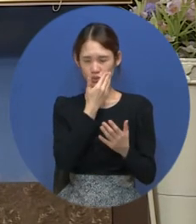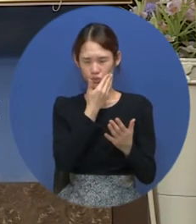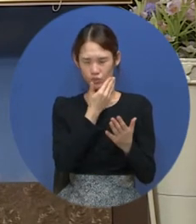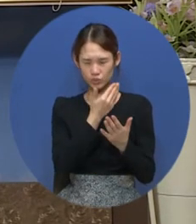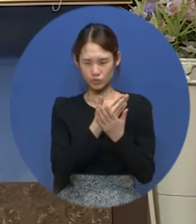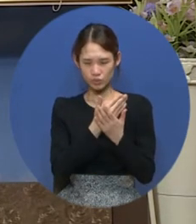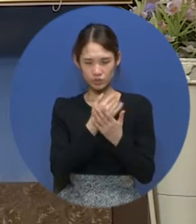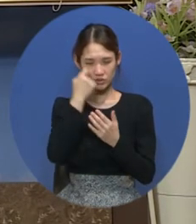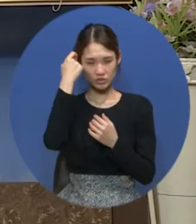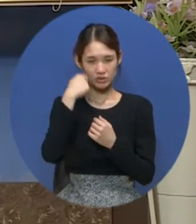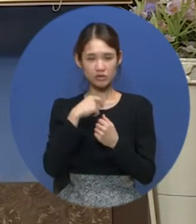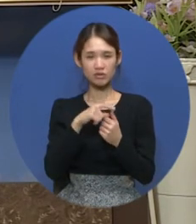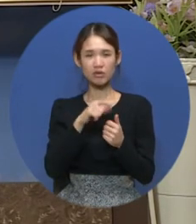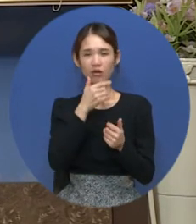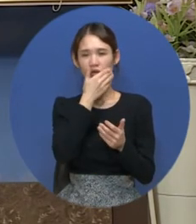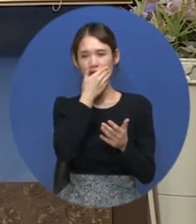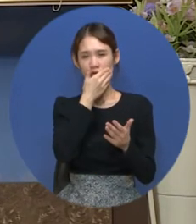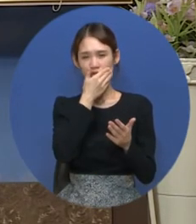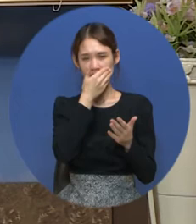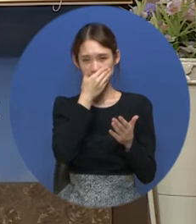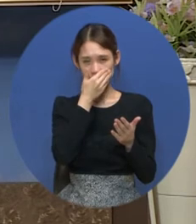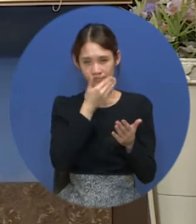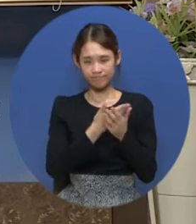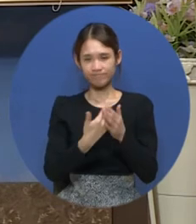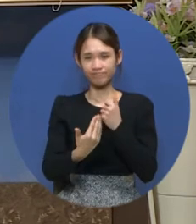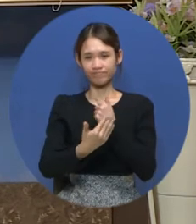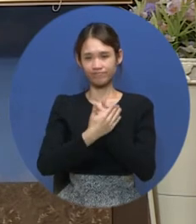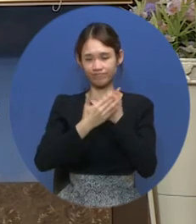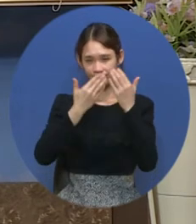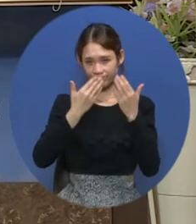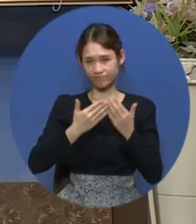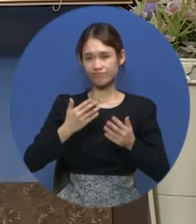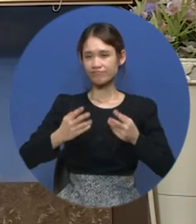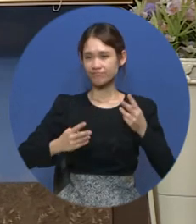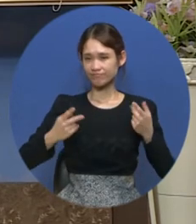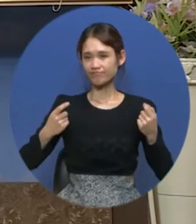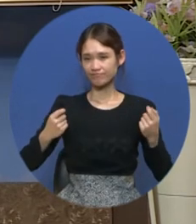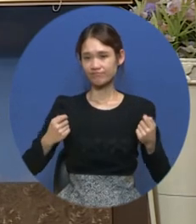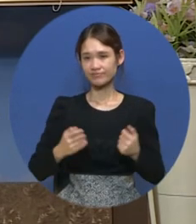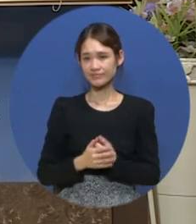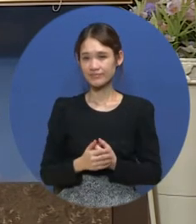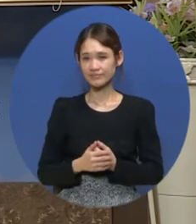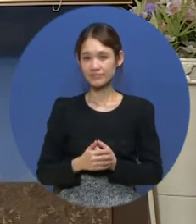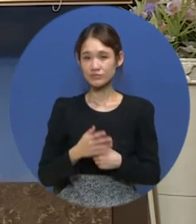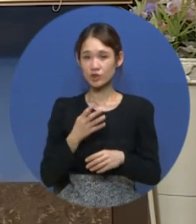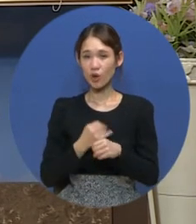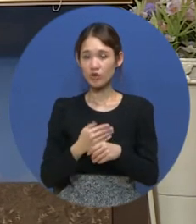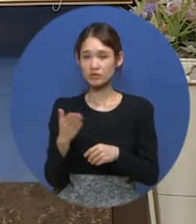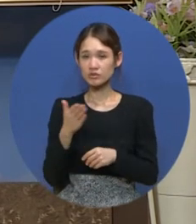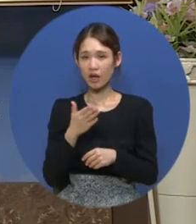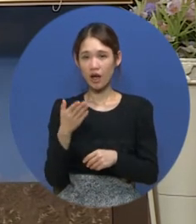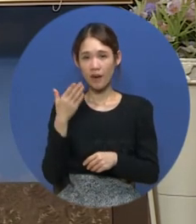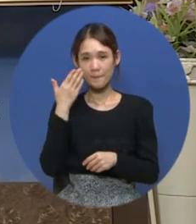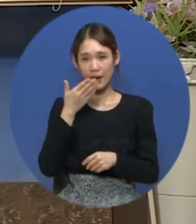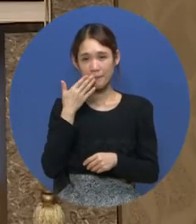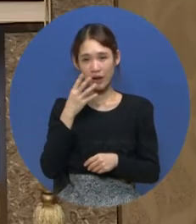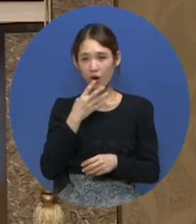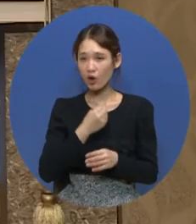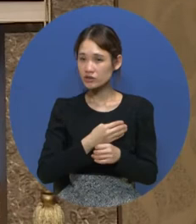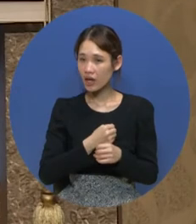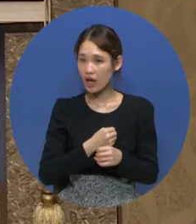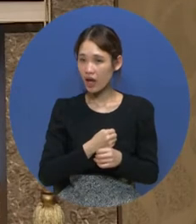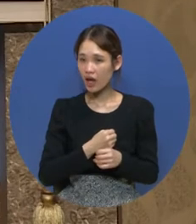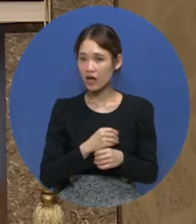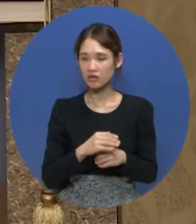데 정말 중요한 눈물도 그럼 이번 사업이 될 것 같습니다 예 언제쯤 으로 예상 하시나요 지금 저희가